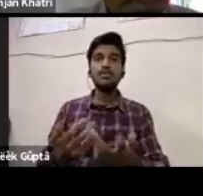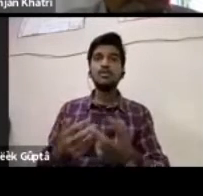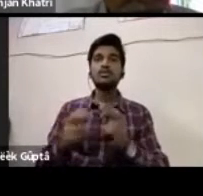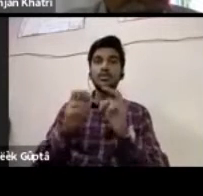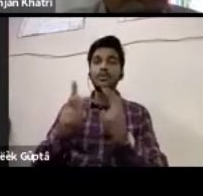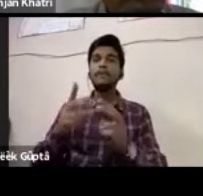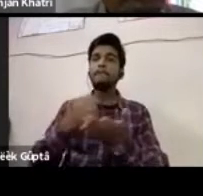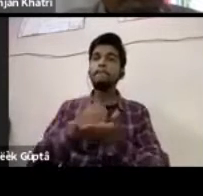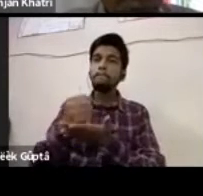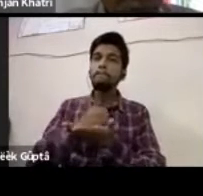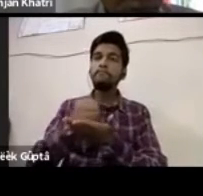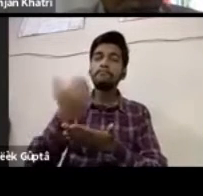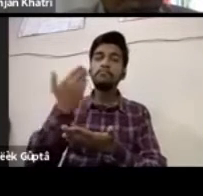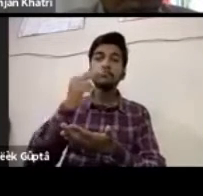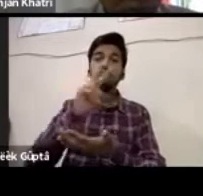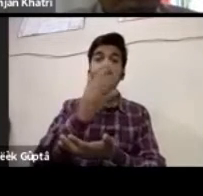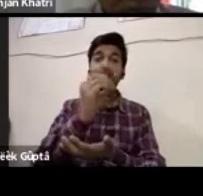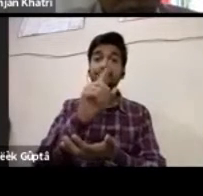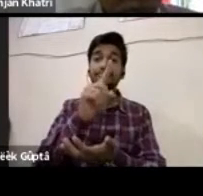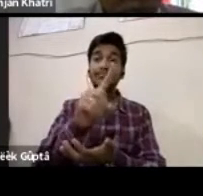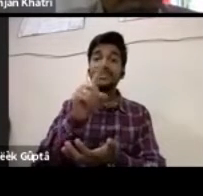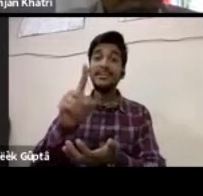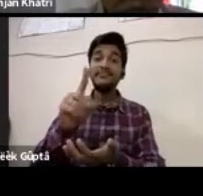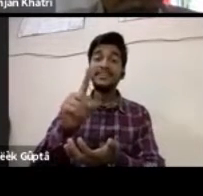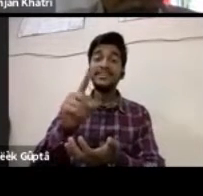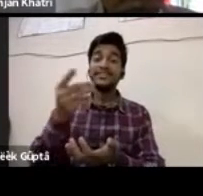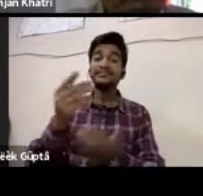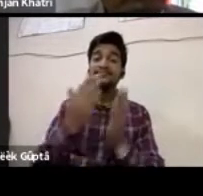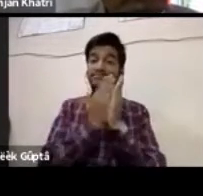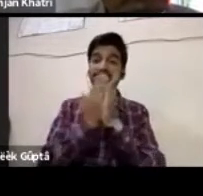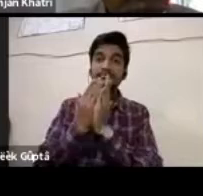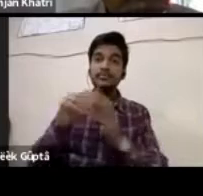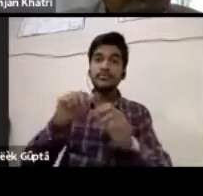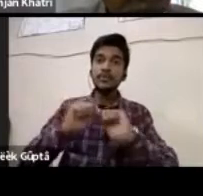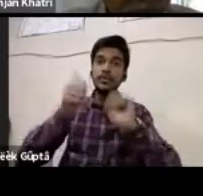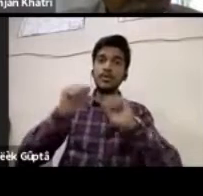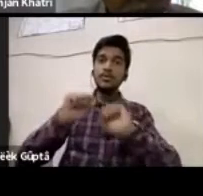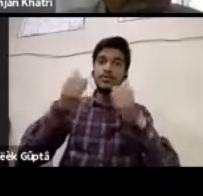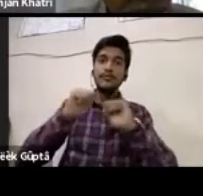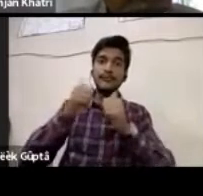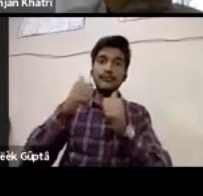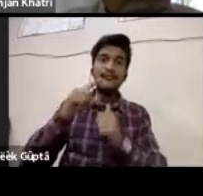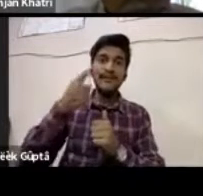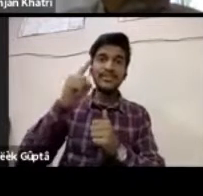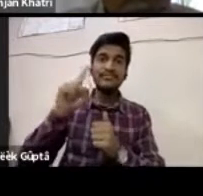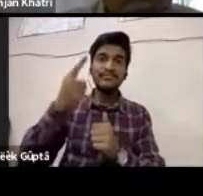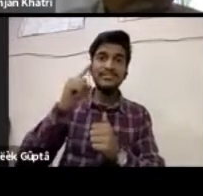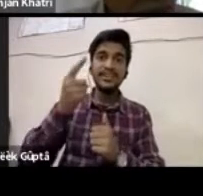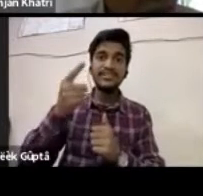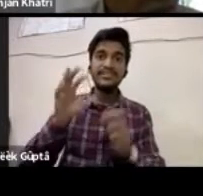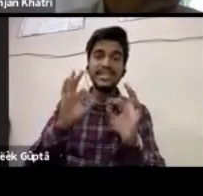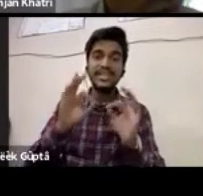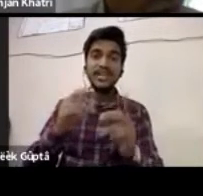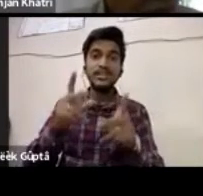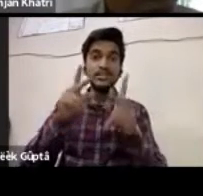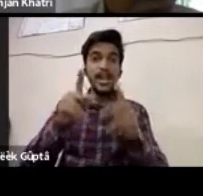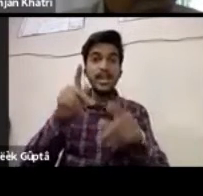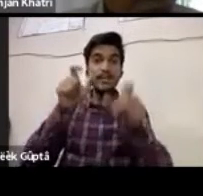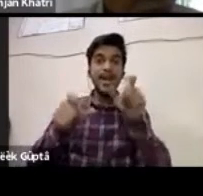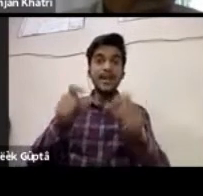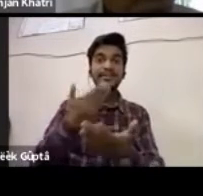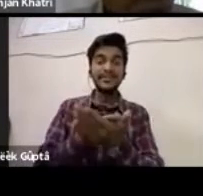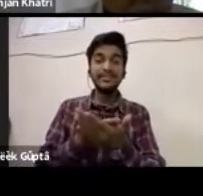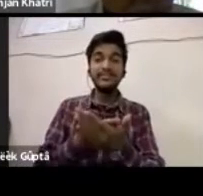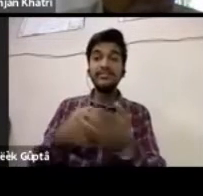और 2011 में मैंने इसमें भी टॉपर में पहुंचा मैं जनरल मेरिट में, और आज एडमिनिस्ट्रेटिव सर्विस